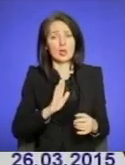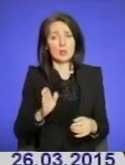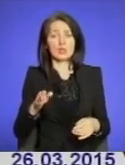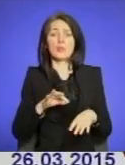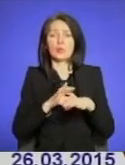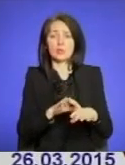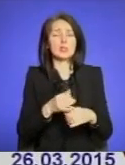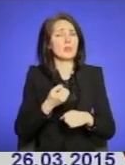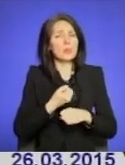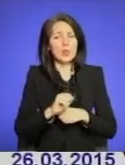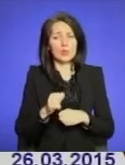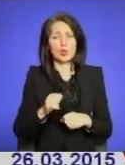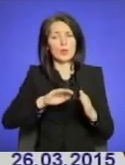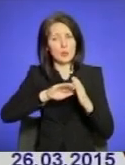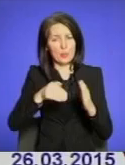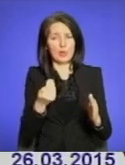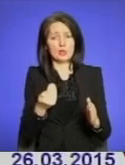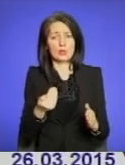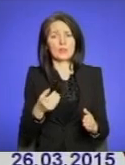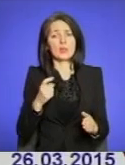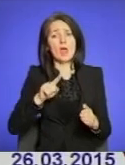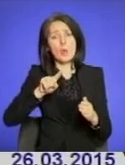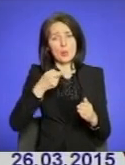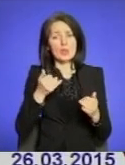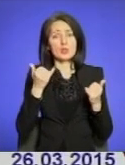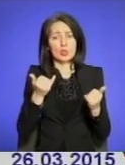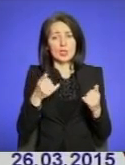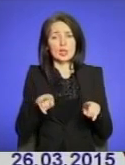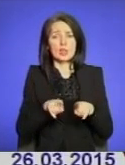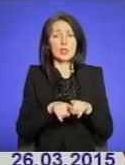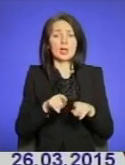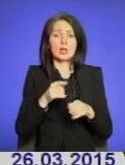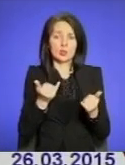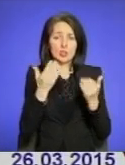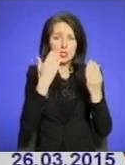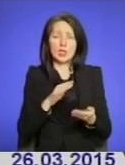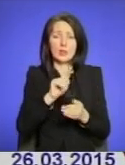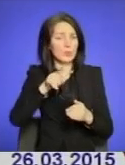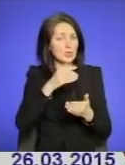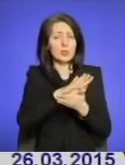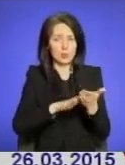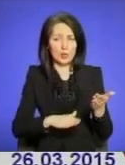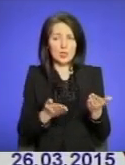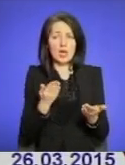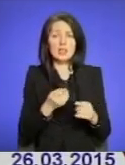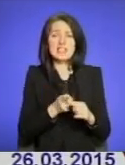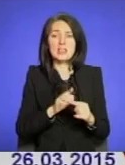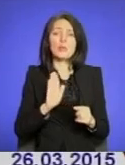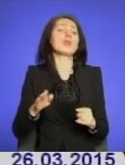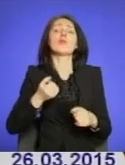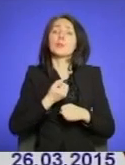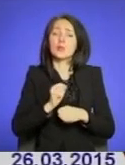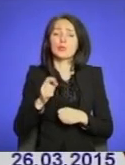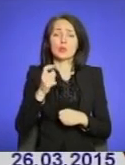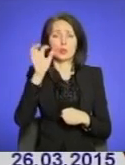на мобілізацію. Він і так здійснюється у нас на сьогоднішній день, мобілізація продовжується, але це вже буде примусово всіх 100%.